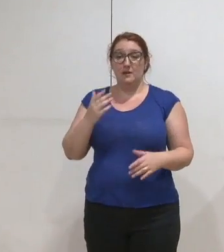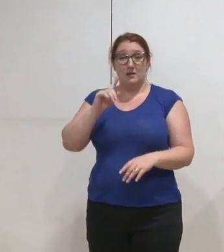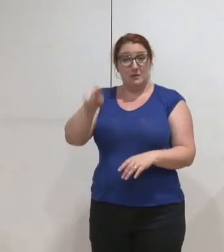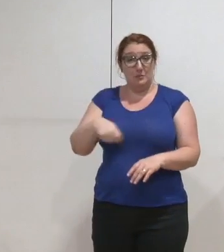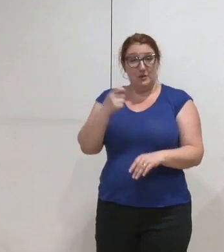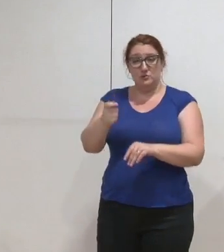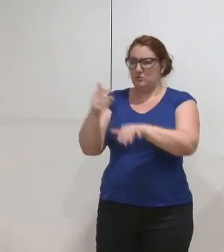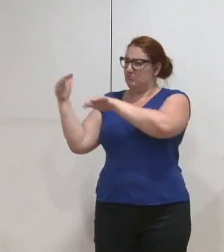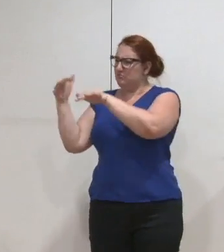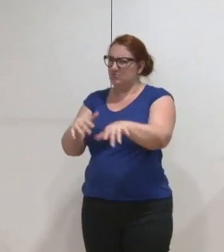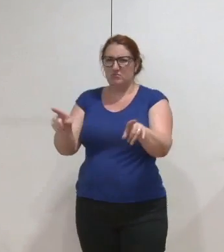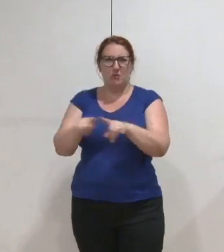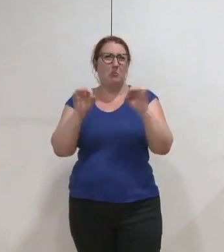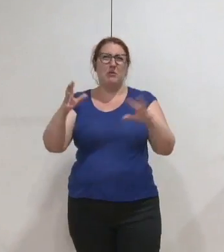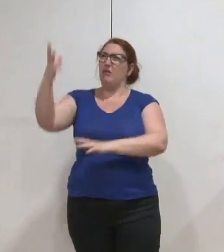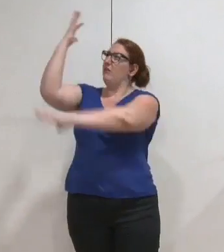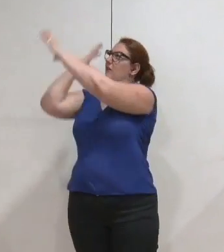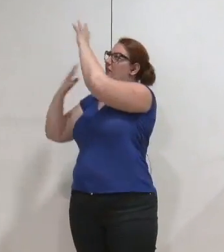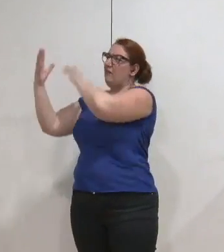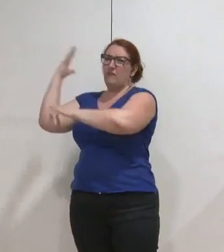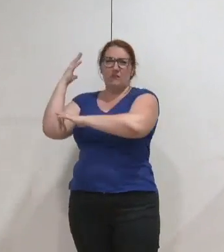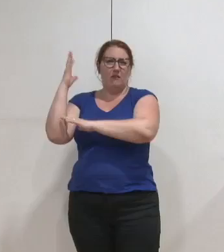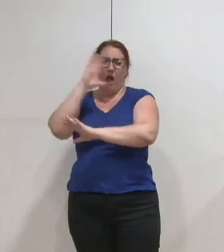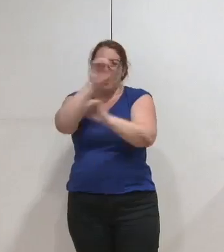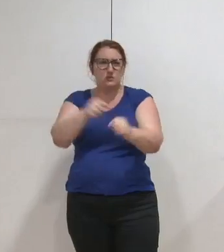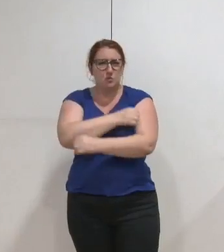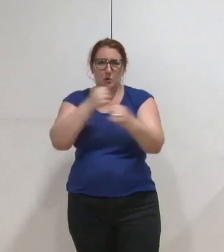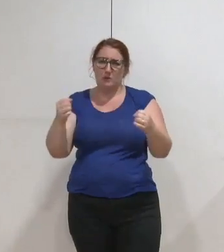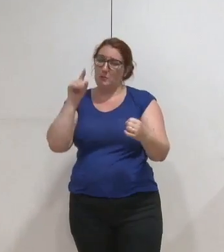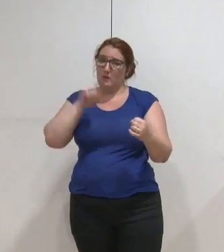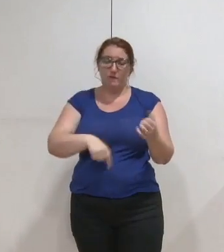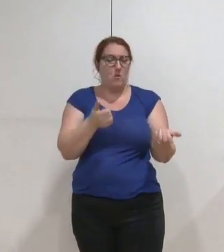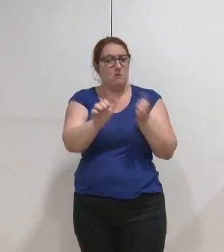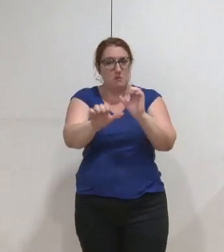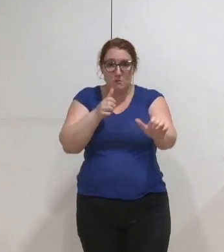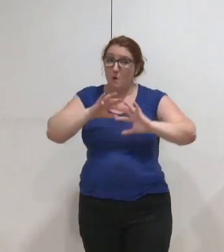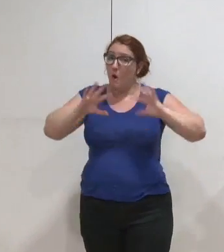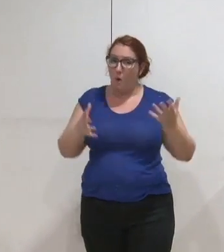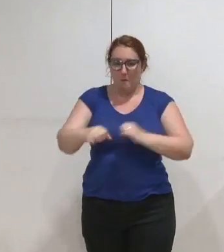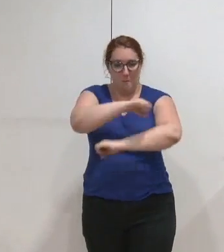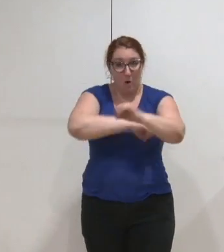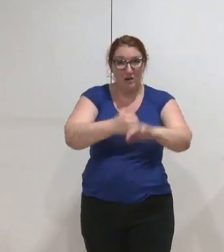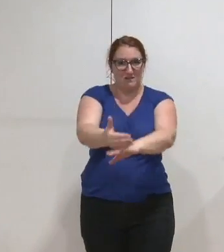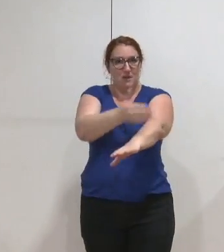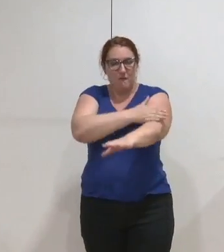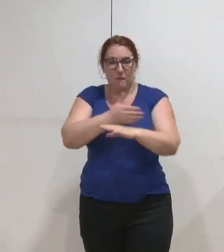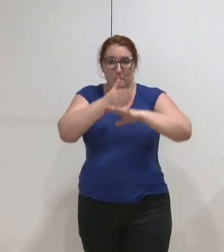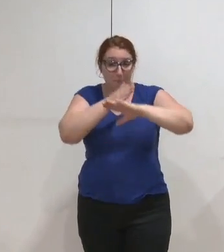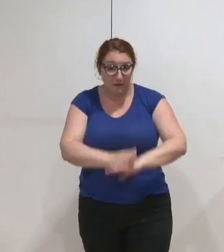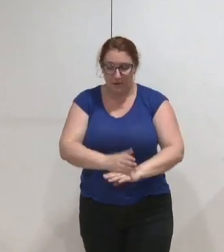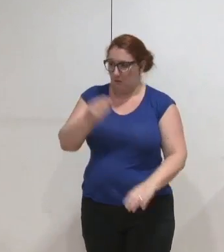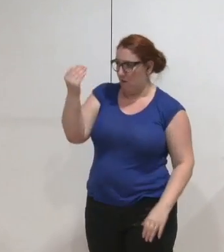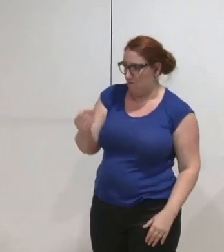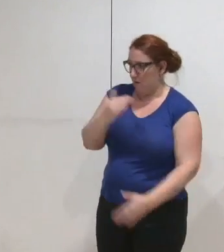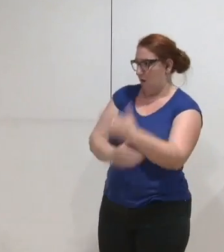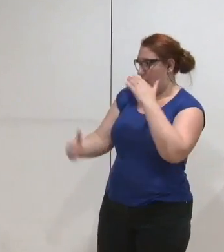d'un autre agege cet exode insupportable de la misère de ces enfants et adultes misère dans leur